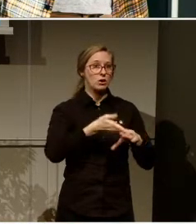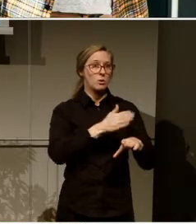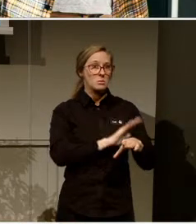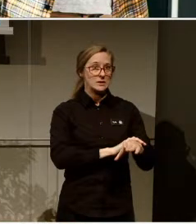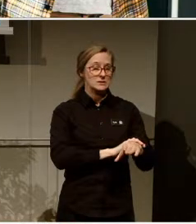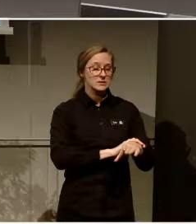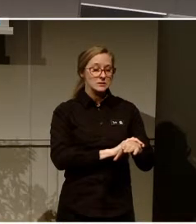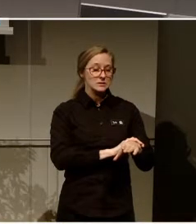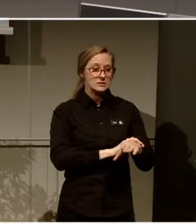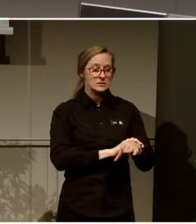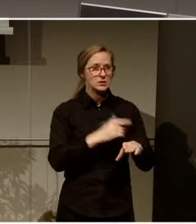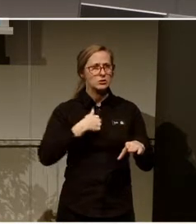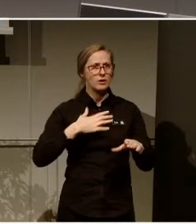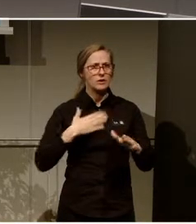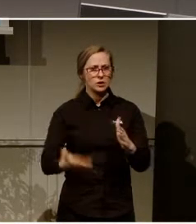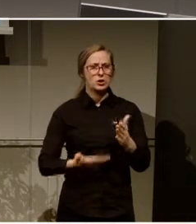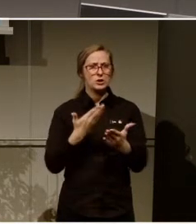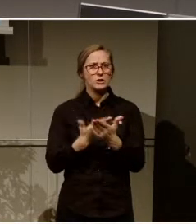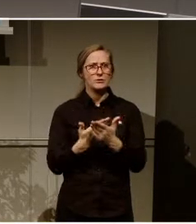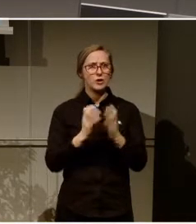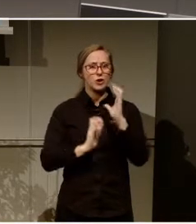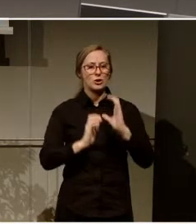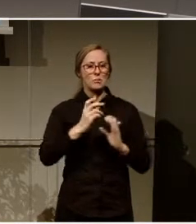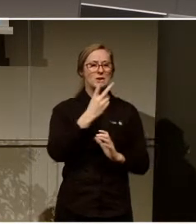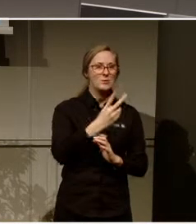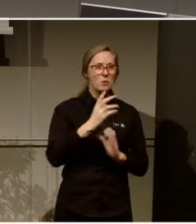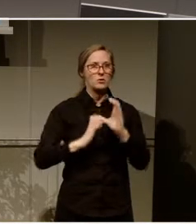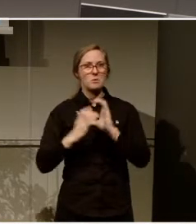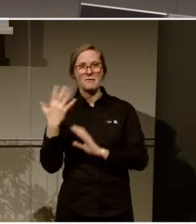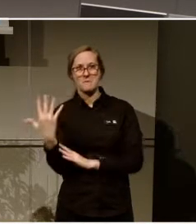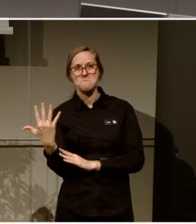framförallt lyfta nummer 2 och nummer 5.